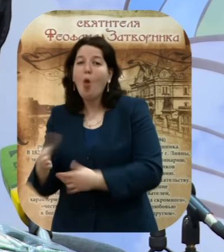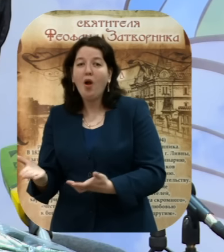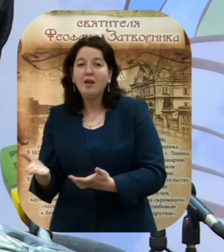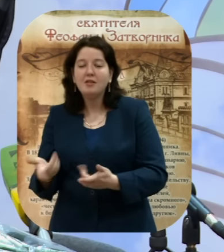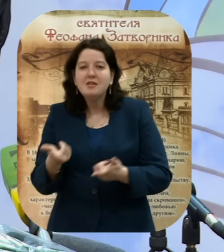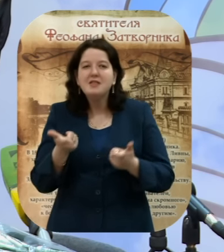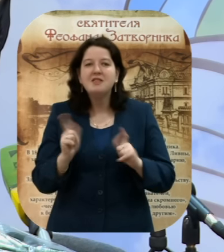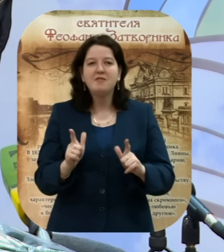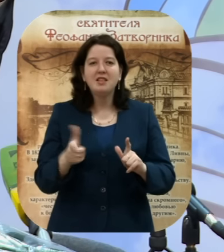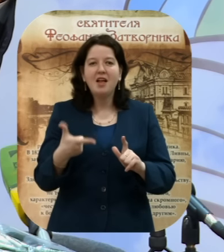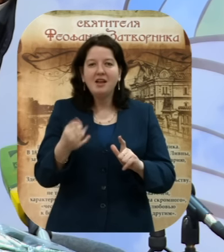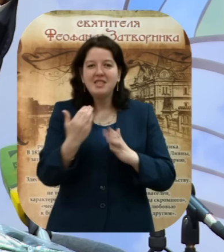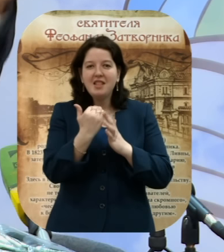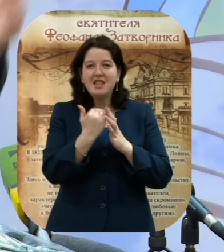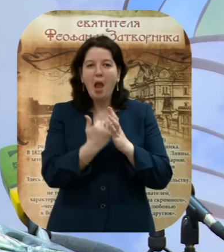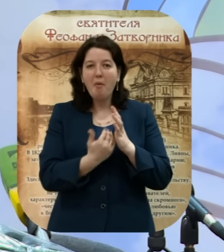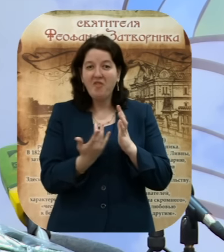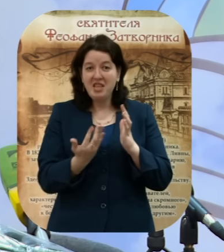Действительно, где мерило?